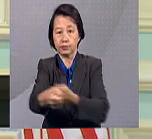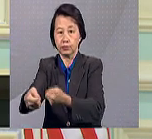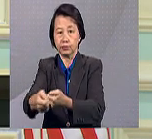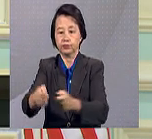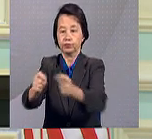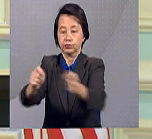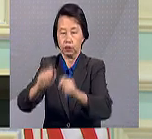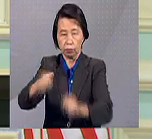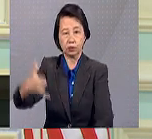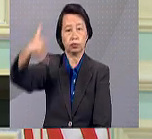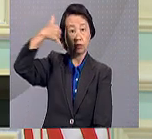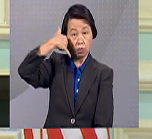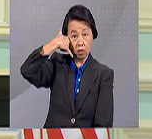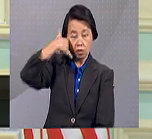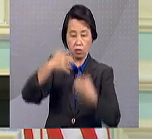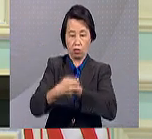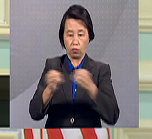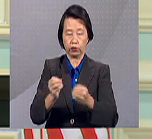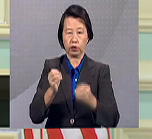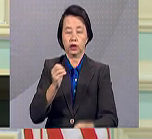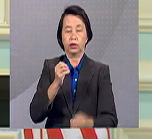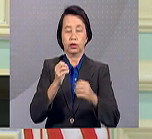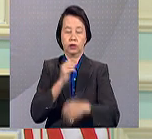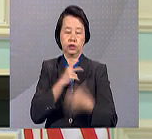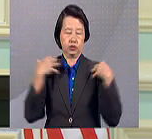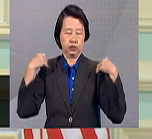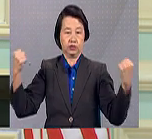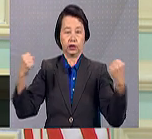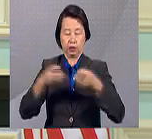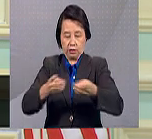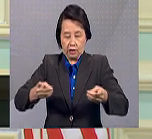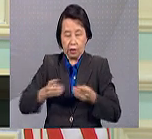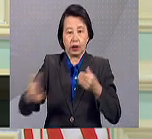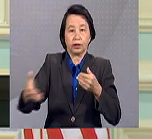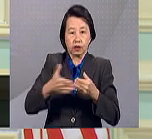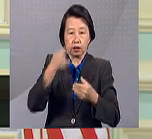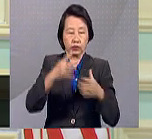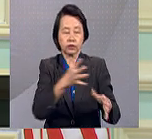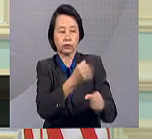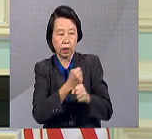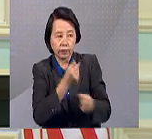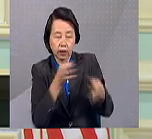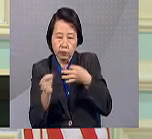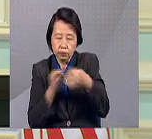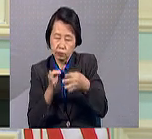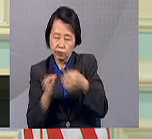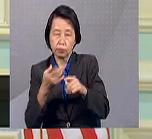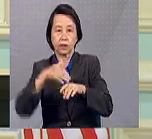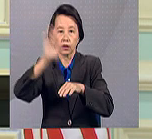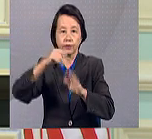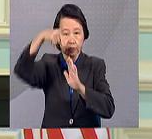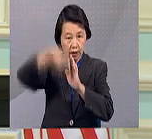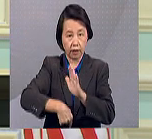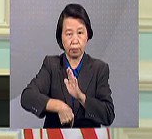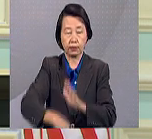premis boleh menghubungi pejabat kesihatan daerah yang berdekatan bagi mendapatkan penjelasan yang lebih